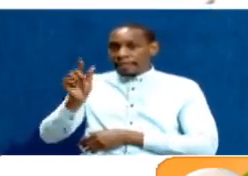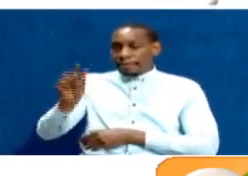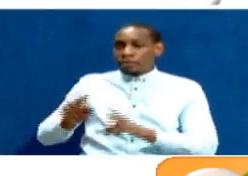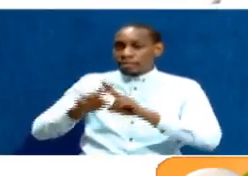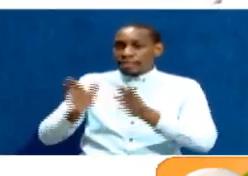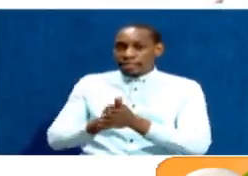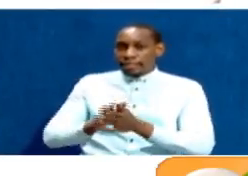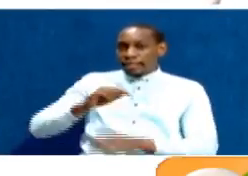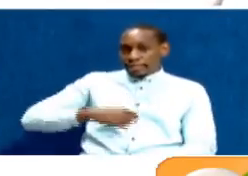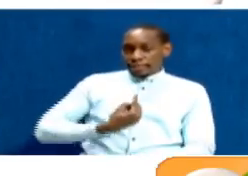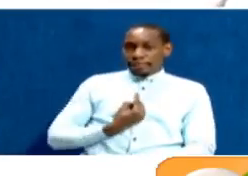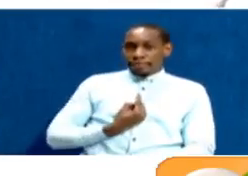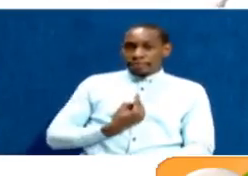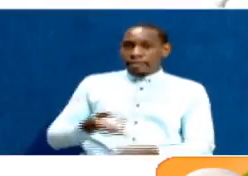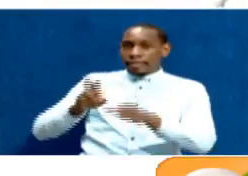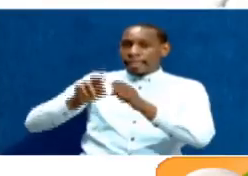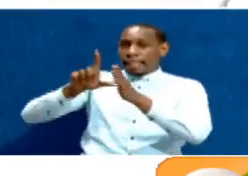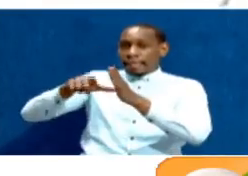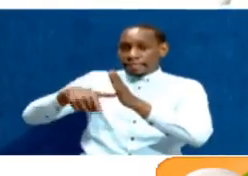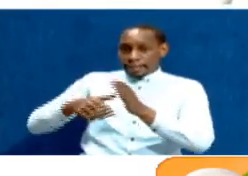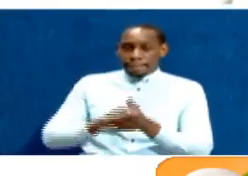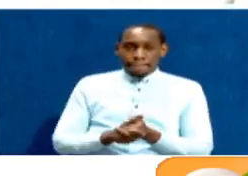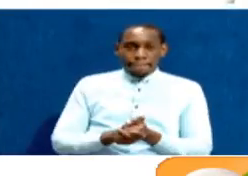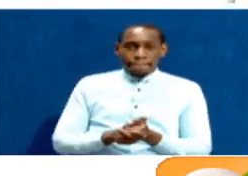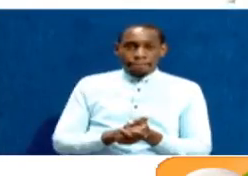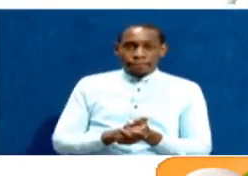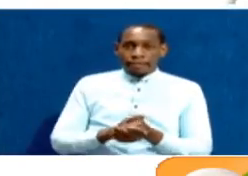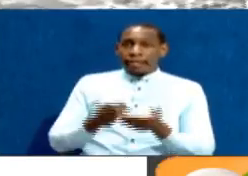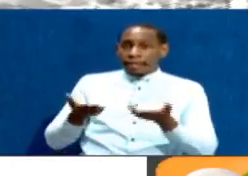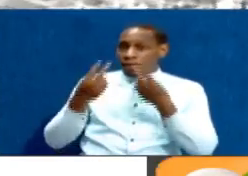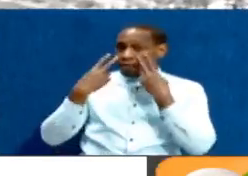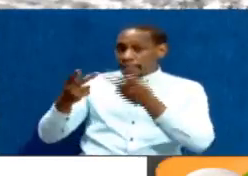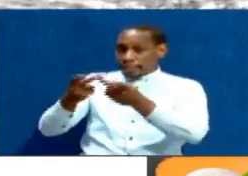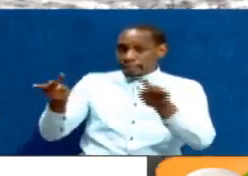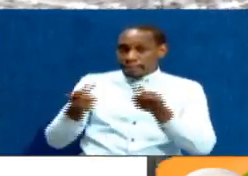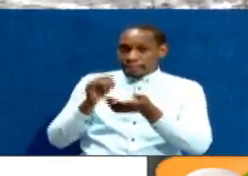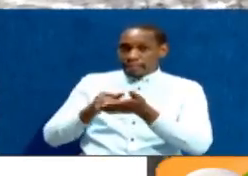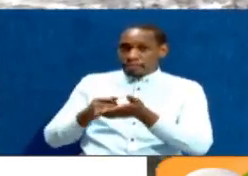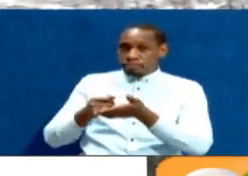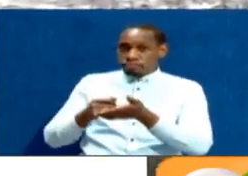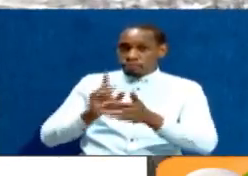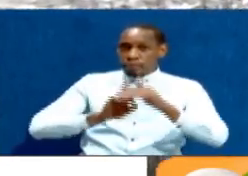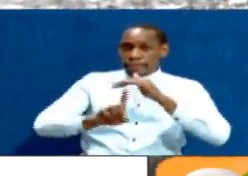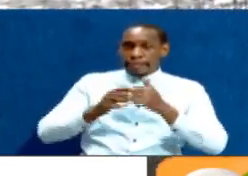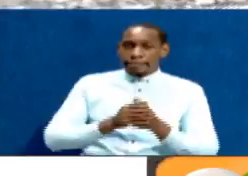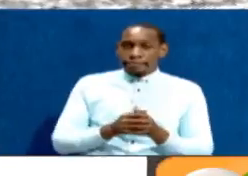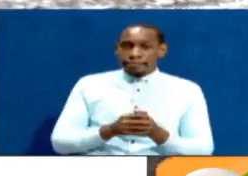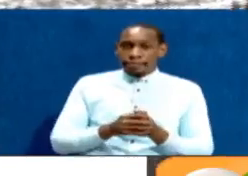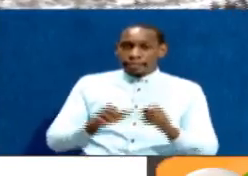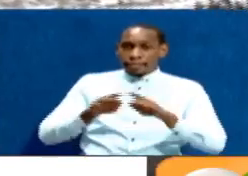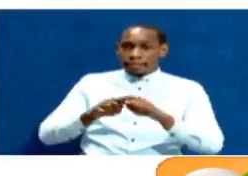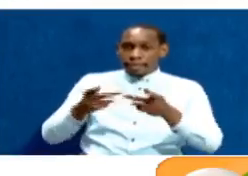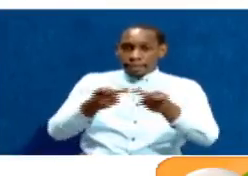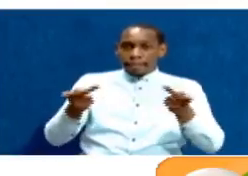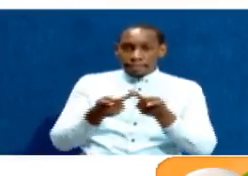aanze, mimi nitaingia baadaye. Alafu si mmeona hiyo place sisi tuingia. Hiyo place